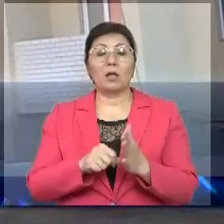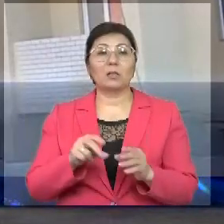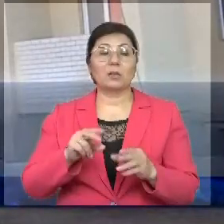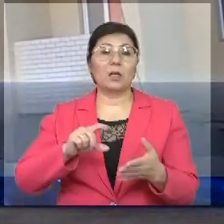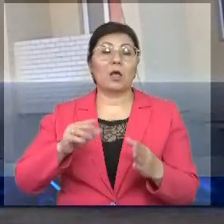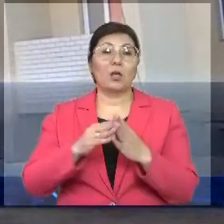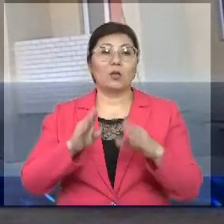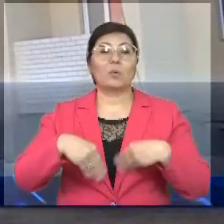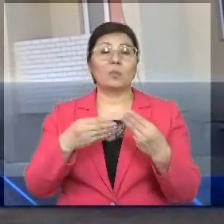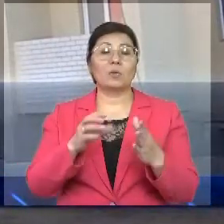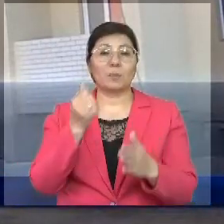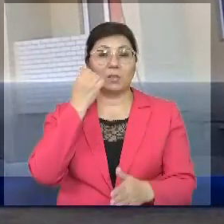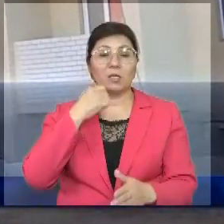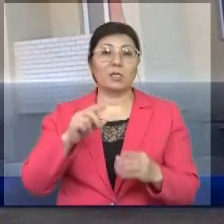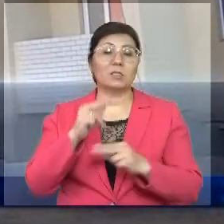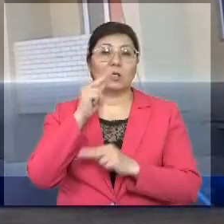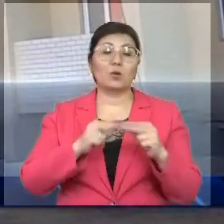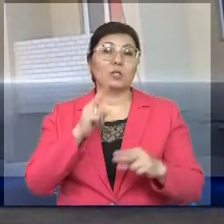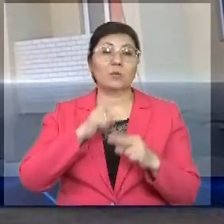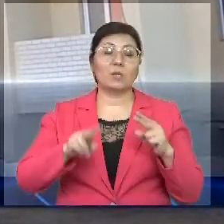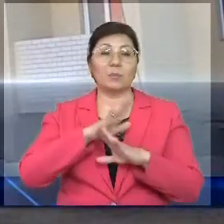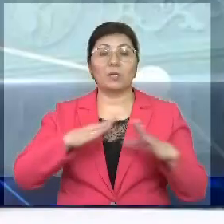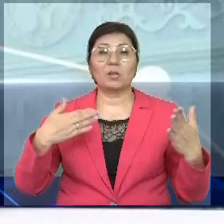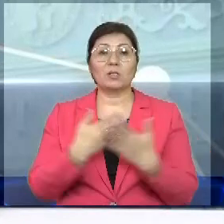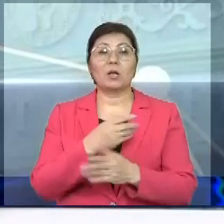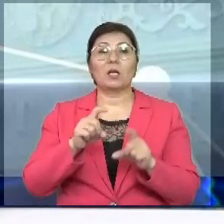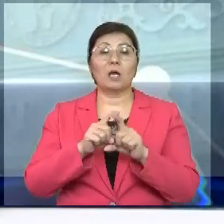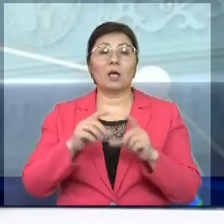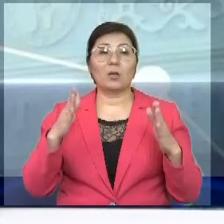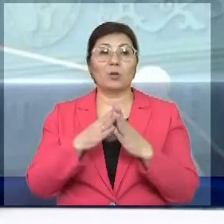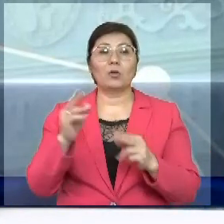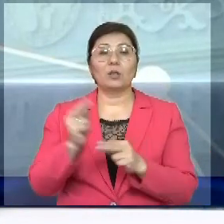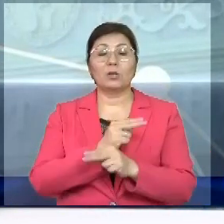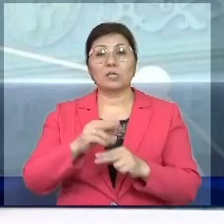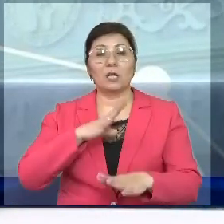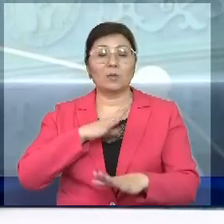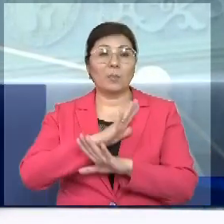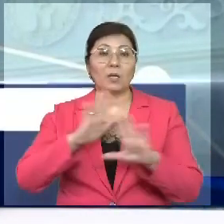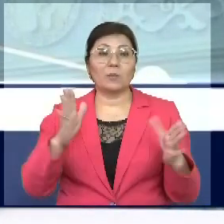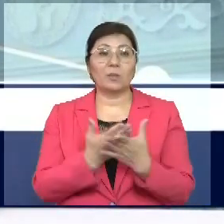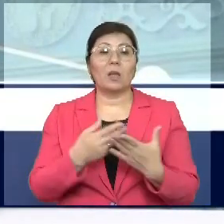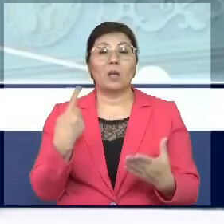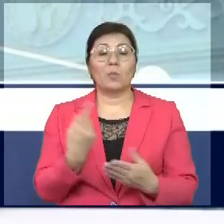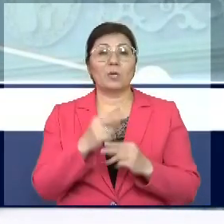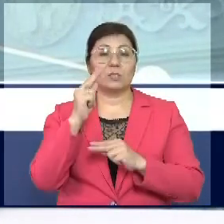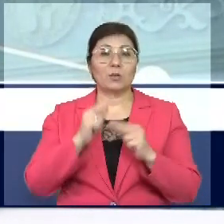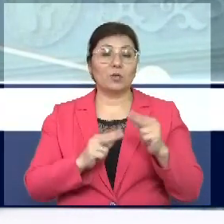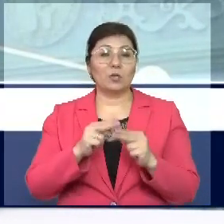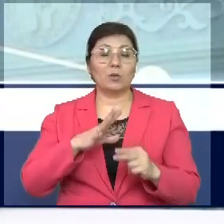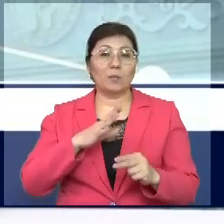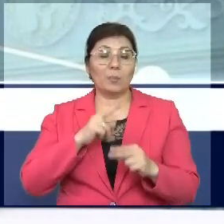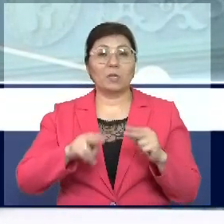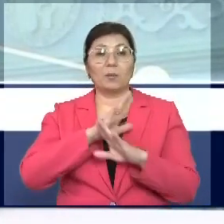Сонымен қатар енді ескі құрылыс бітпей жаңа үйлер салынбайды. Алдымен енді осы тұрғын үйлерді бітіріп алмай,